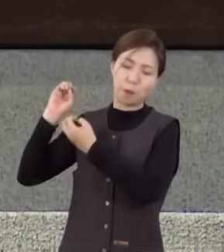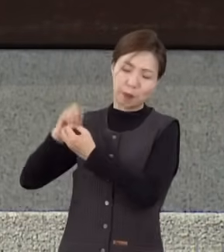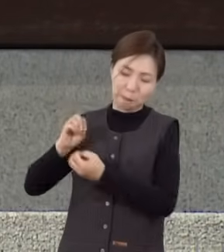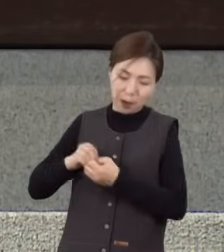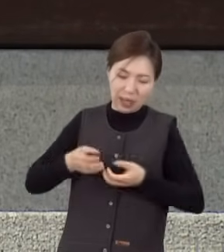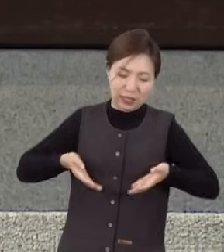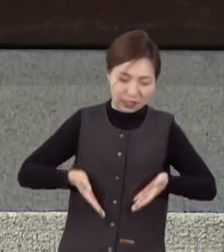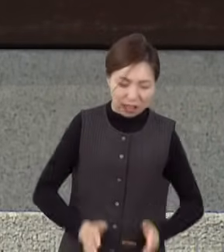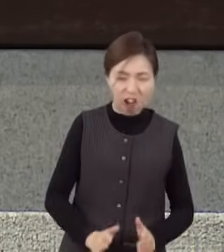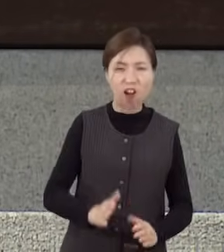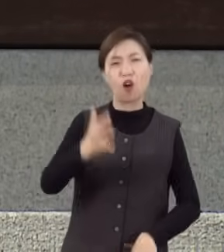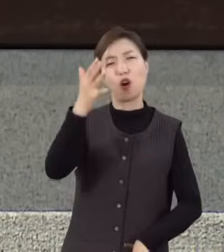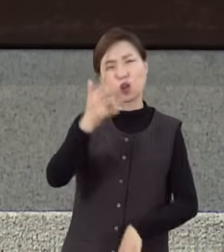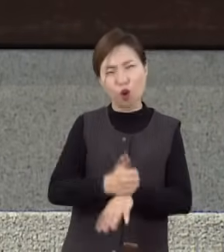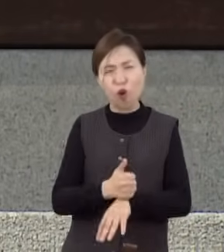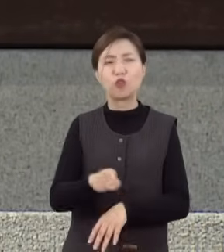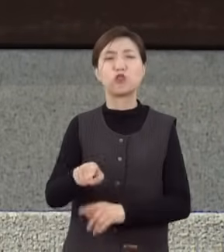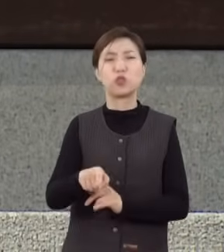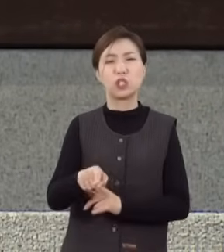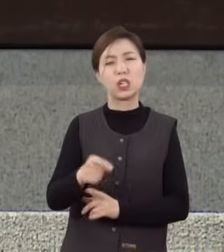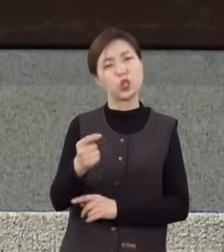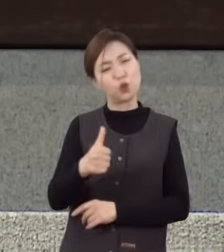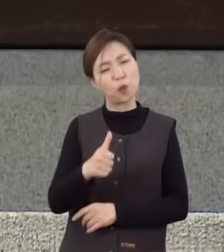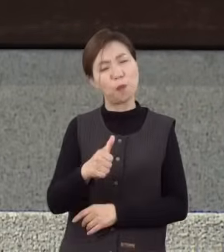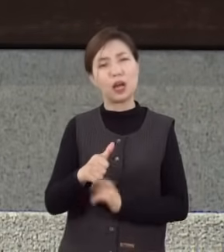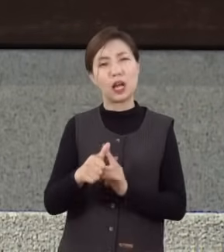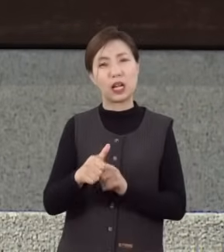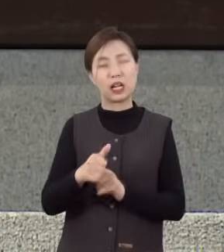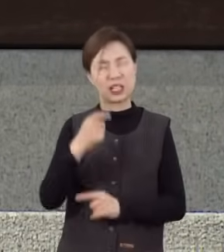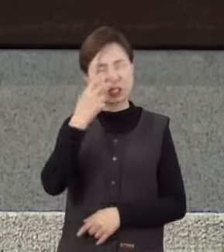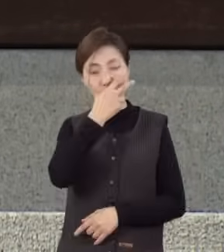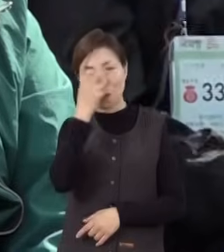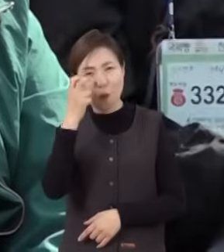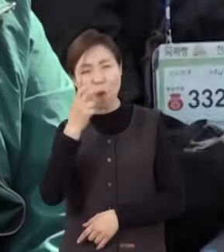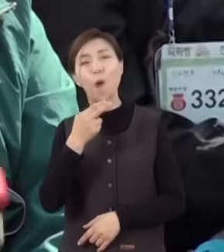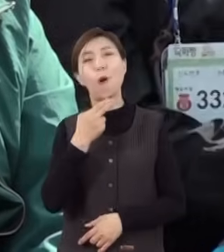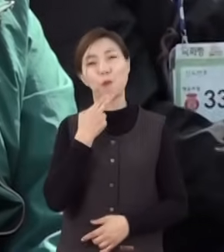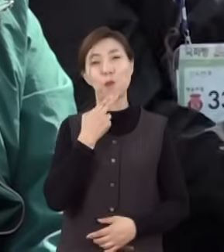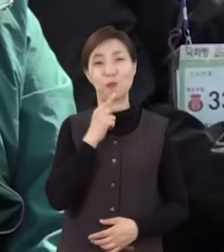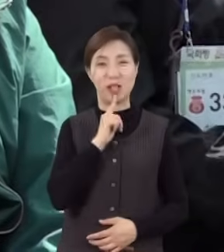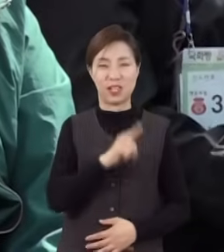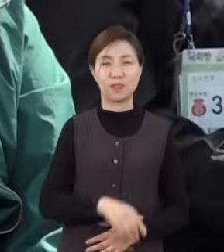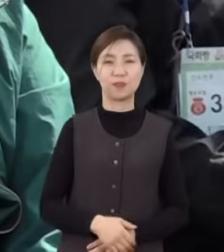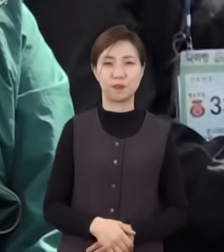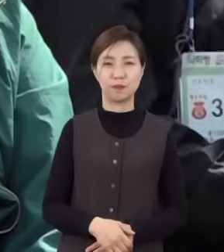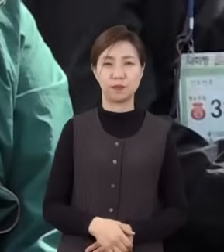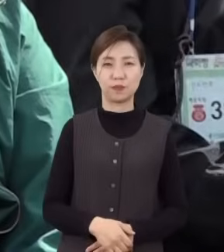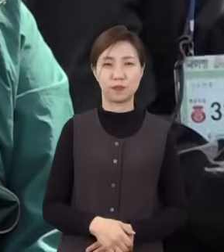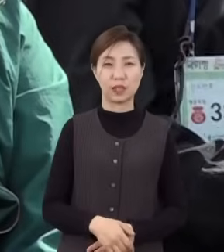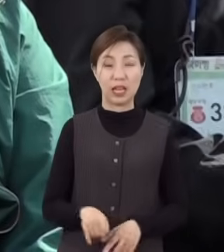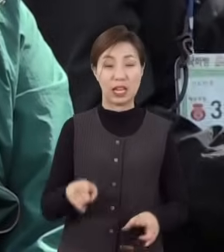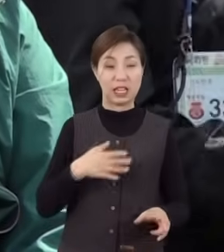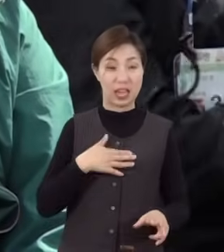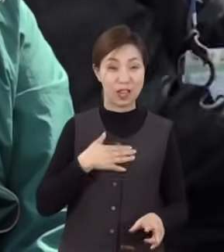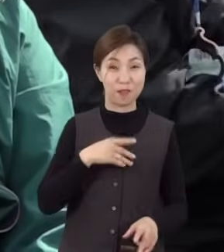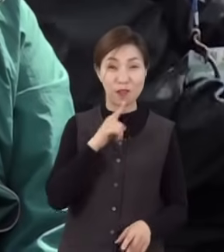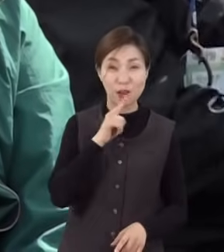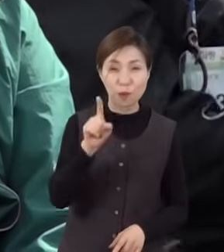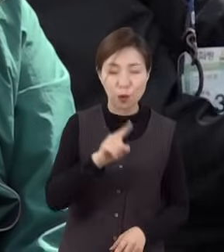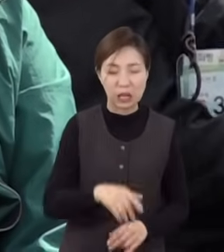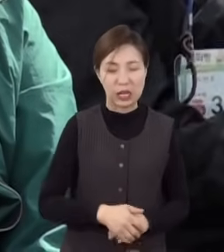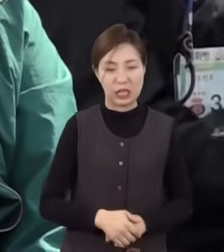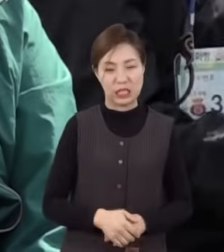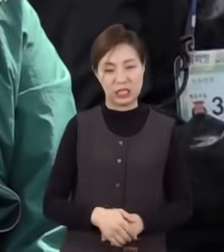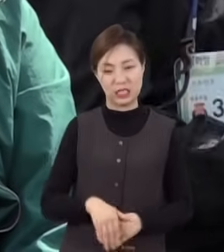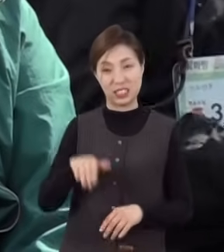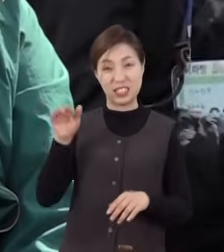때 너는 무슨 대가리냐? 새 대가리냐? 뭐 이런 얘기 있잖아요. 야, 미안해요. 스리스리 마스리 스스리 사바.